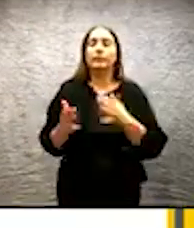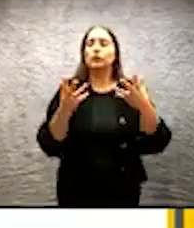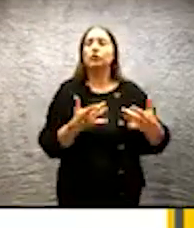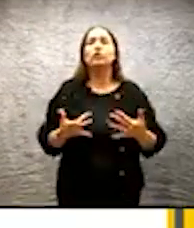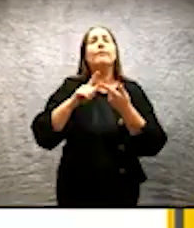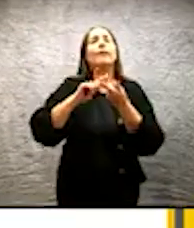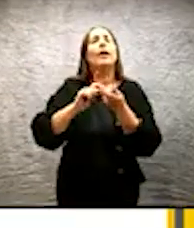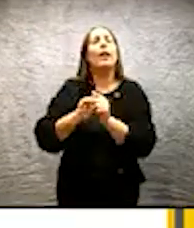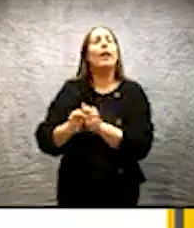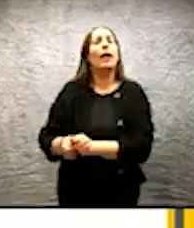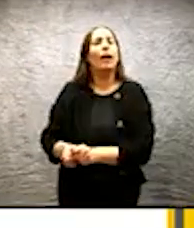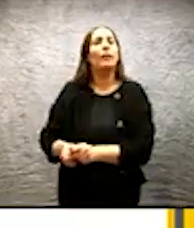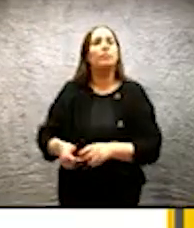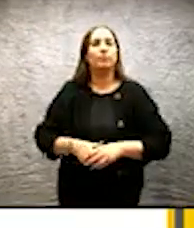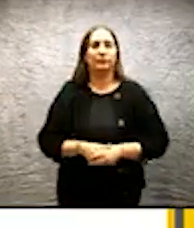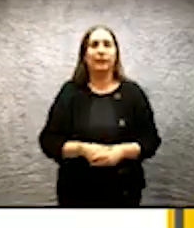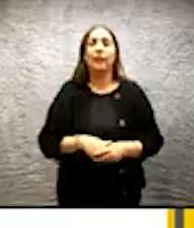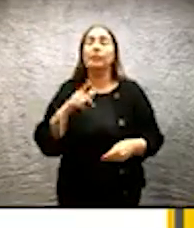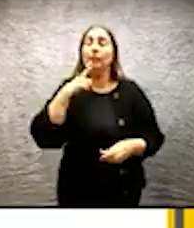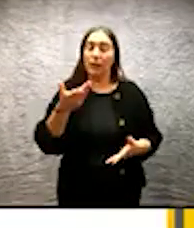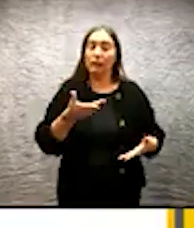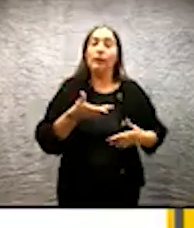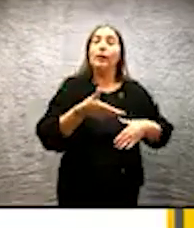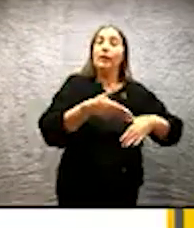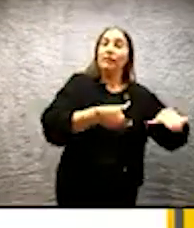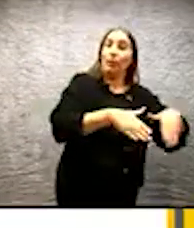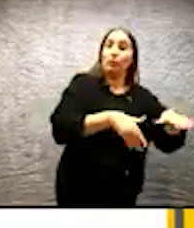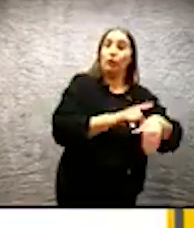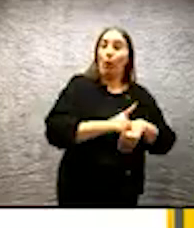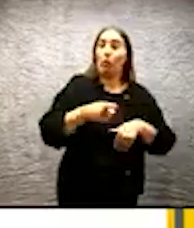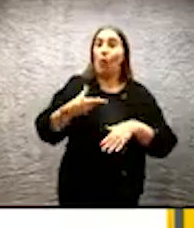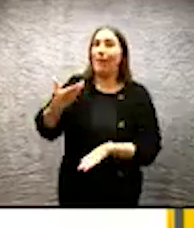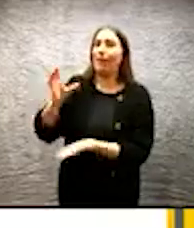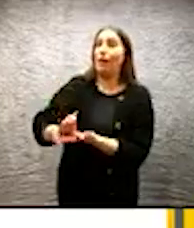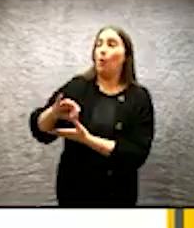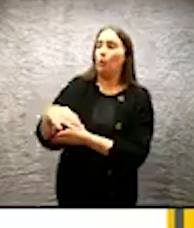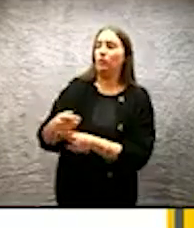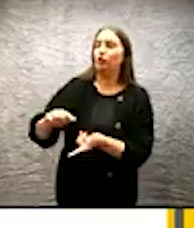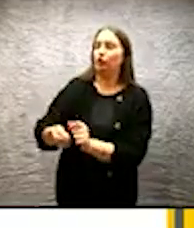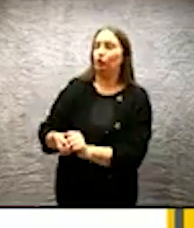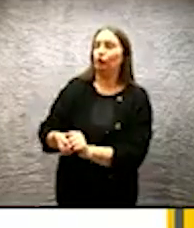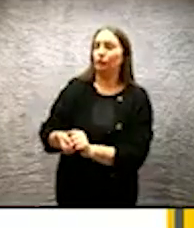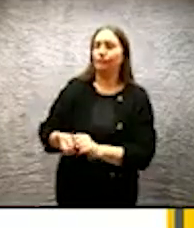changé, non en fonctionnement, mais en investissement.